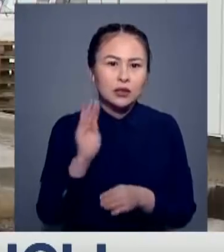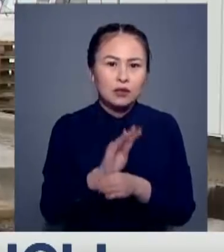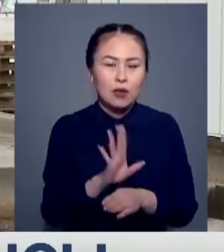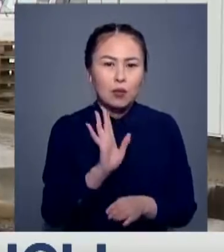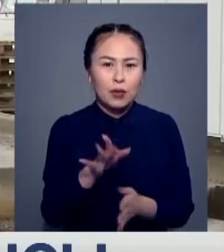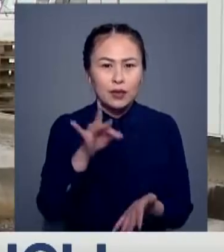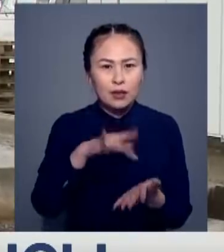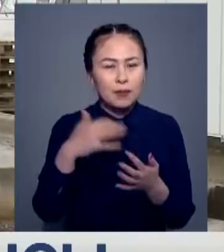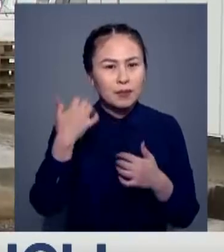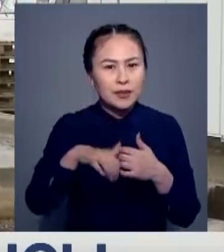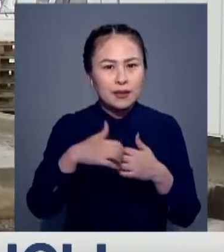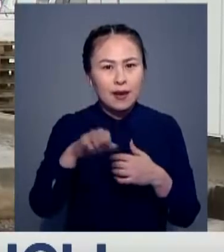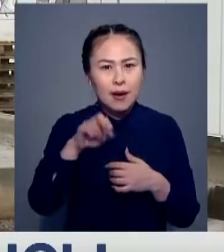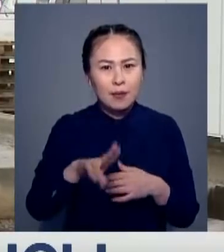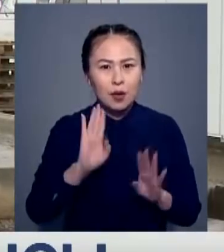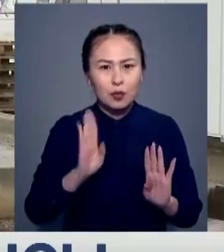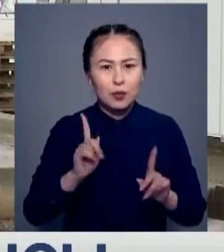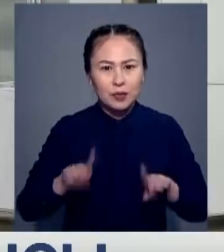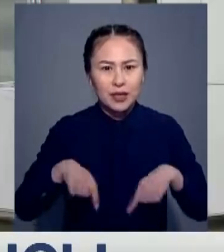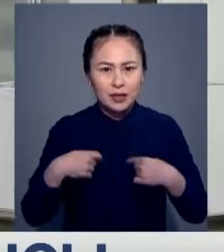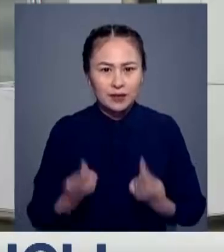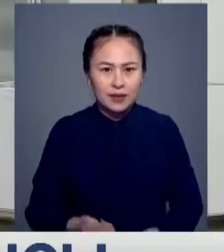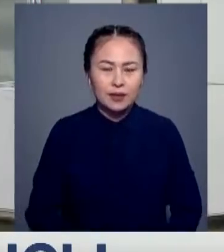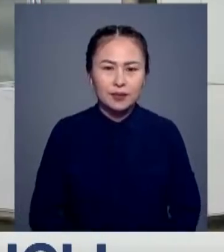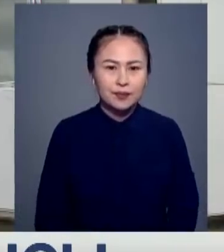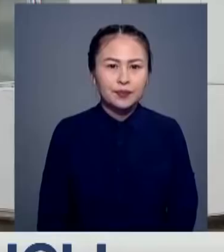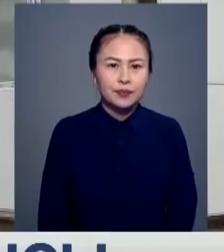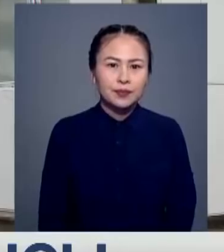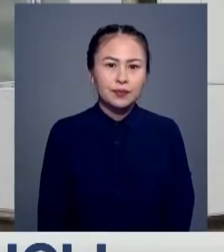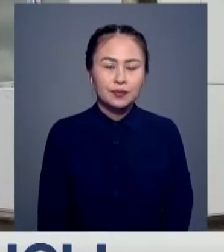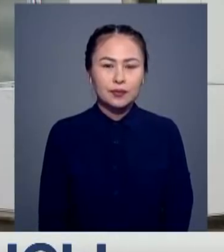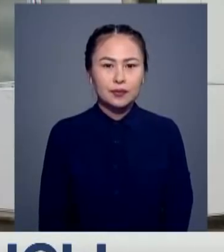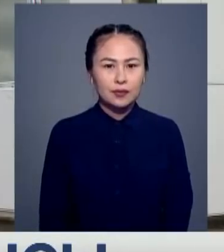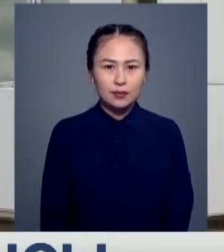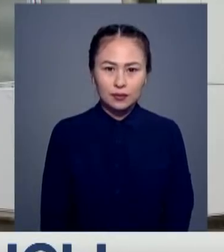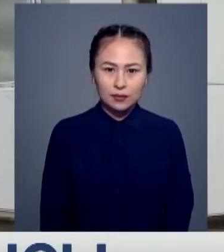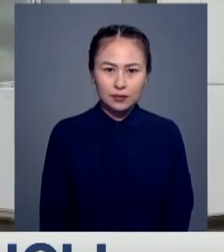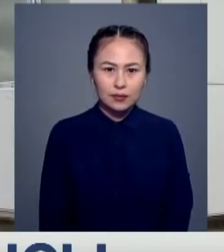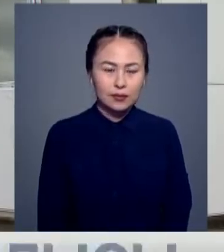пайдалануға берілуі тиіс. Гүлзия Нақыпқызы, Айбын Құсанбеков, Хабар 24.